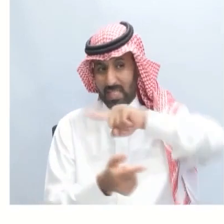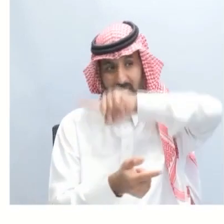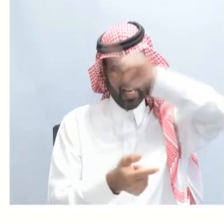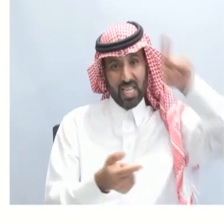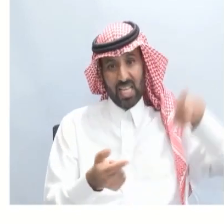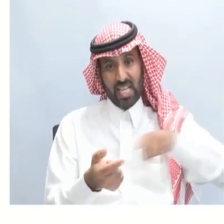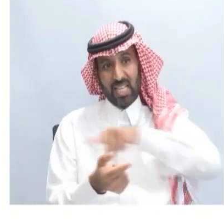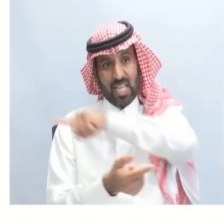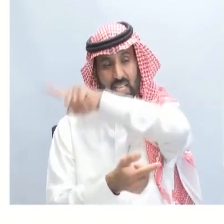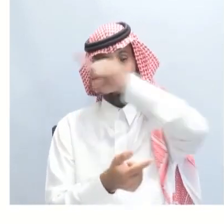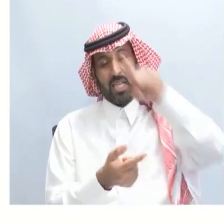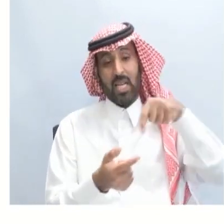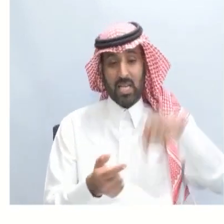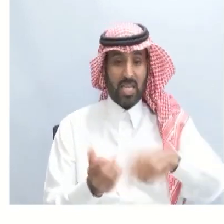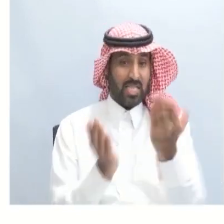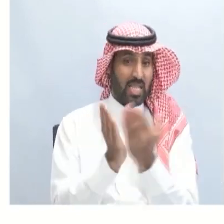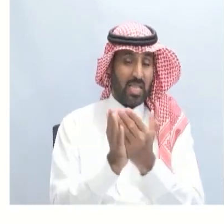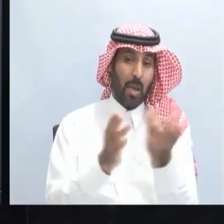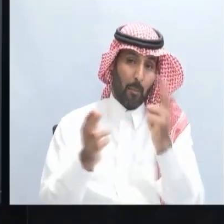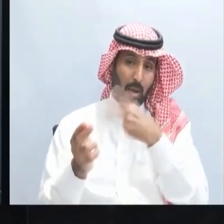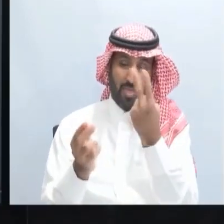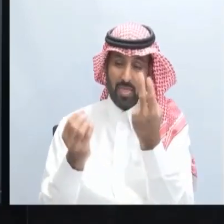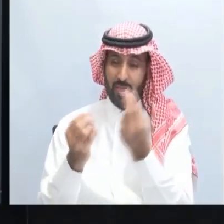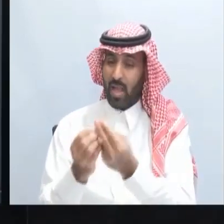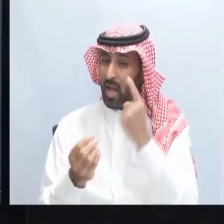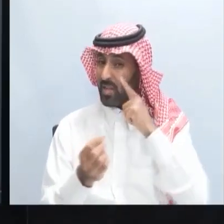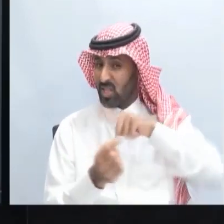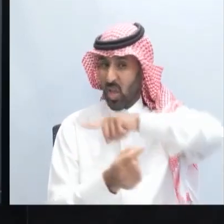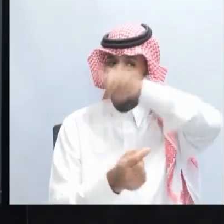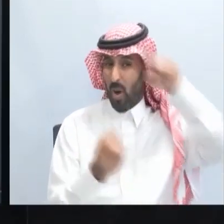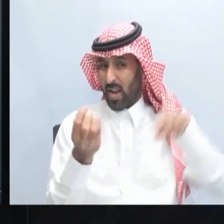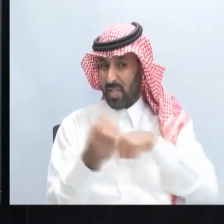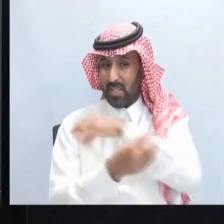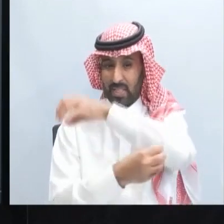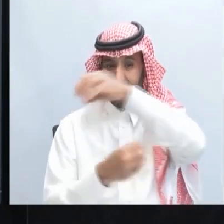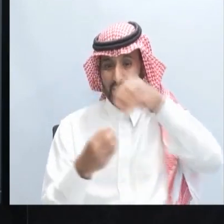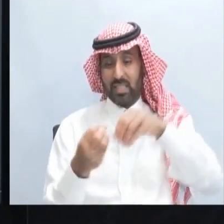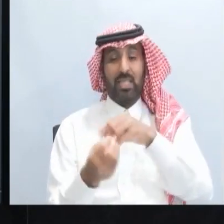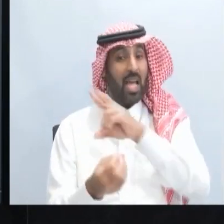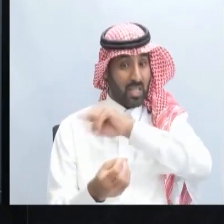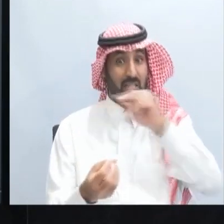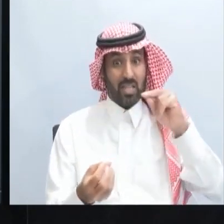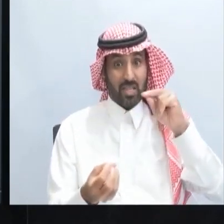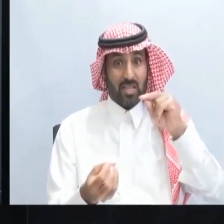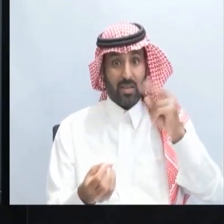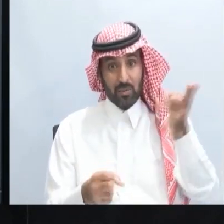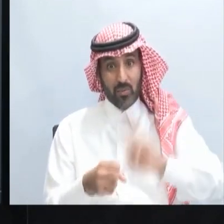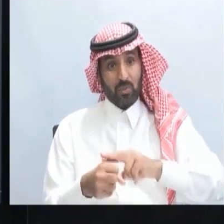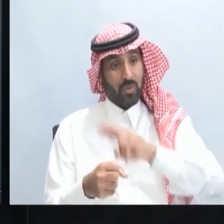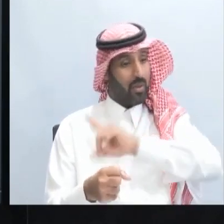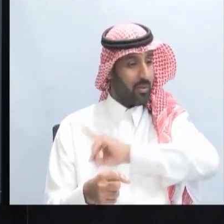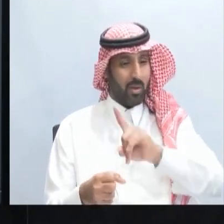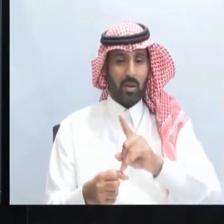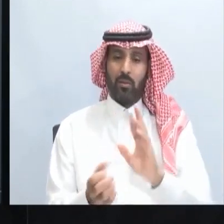و ندرس الان بابا اخر بعنوان الحركه الدورانيه اهما متساويين اهما مكرر بالطبع